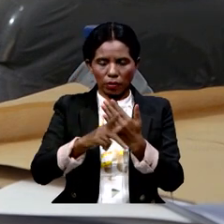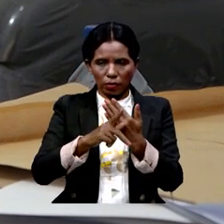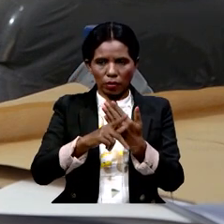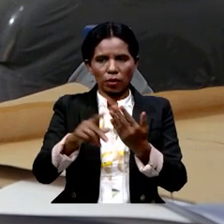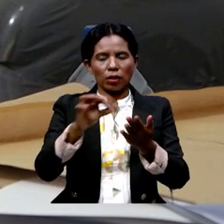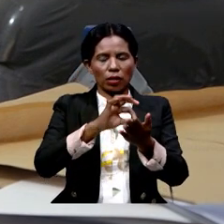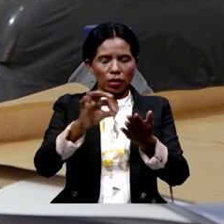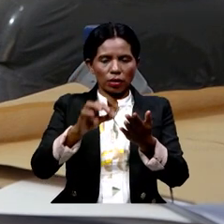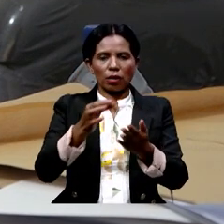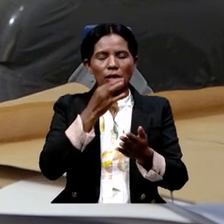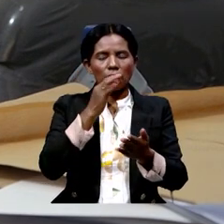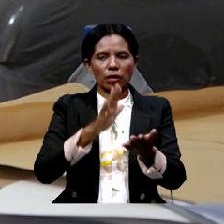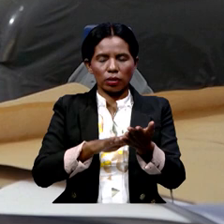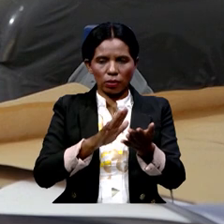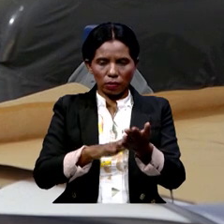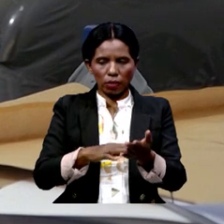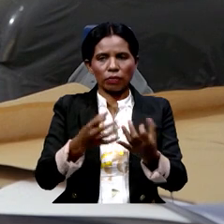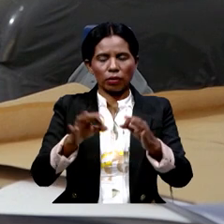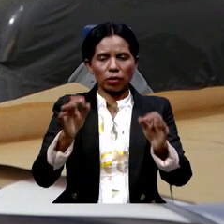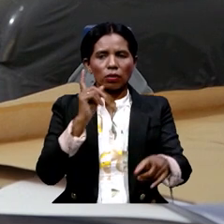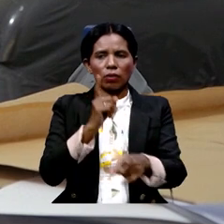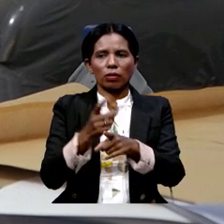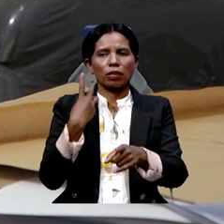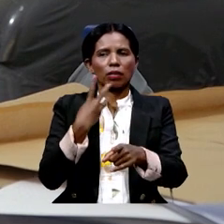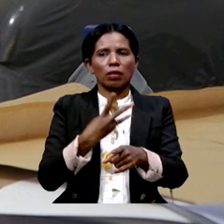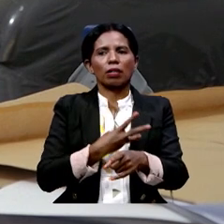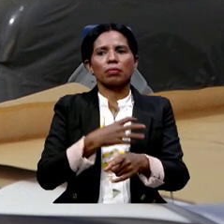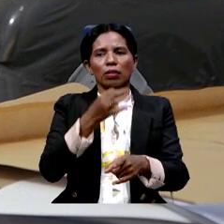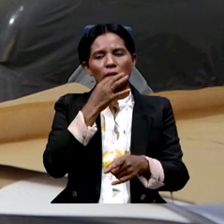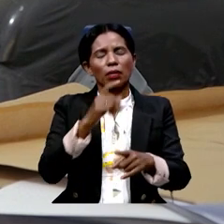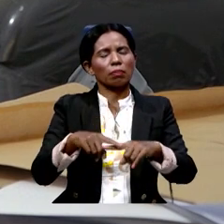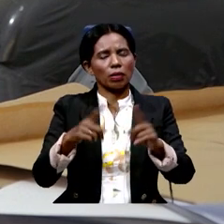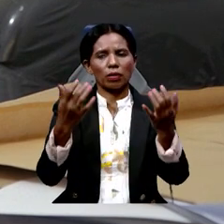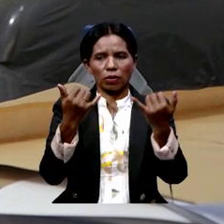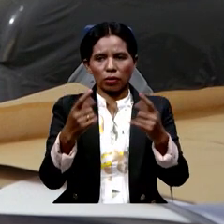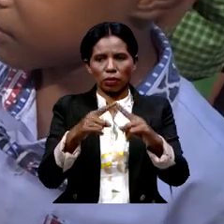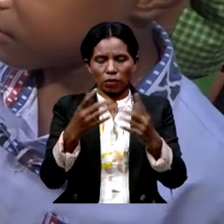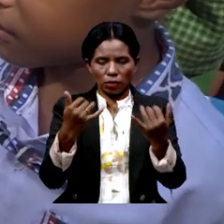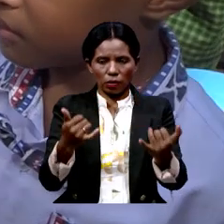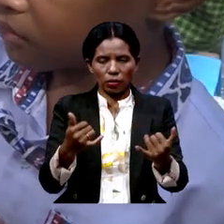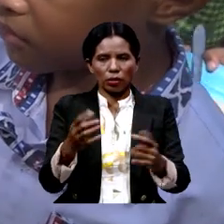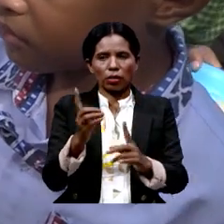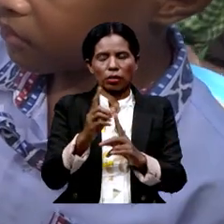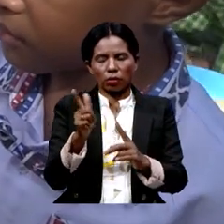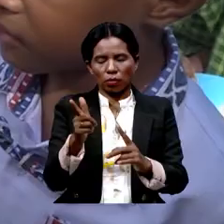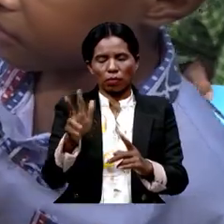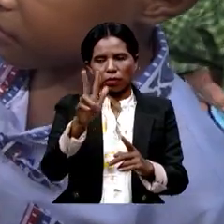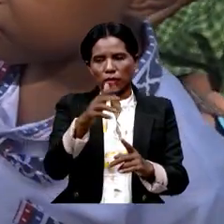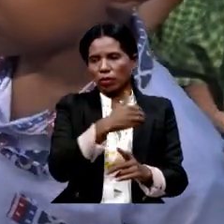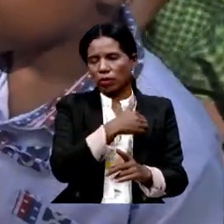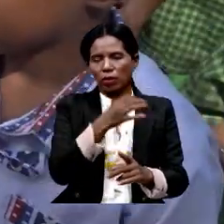lançamento merenda sekolah ativo ona ne lolos ami ha na Mai beto ohin lor ohin dia 23 zona sedau